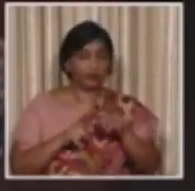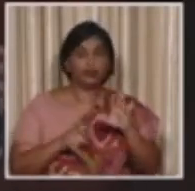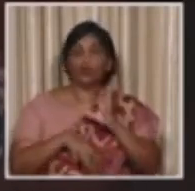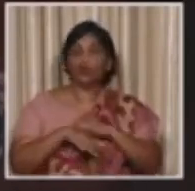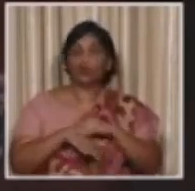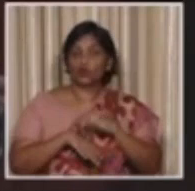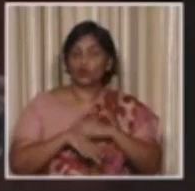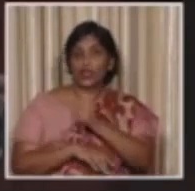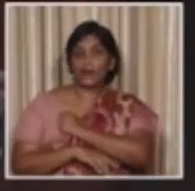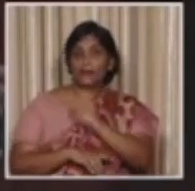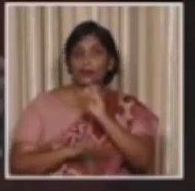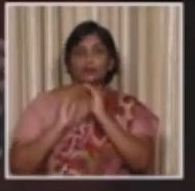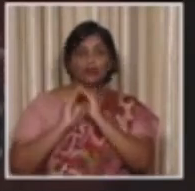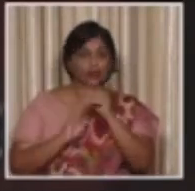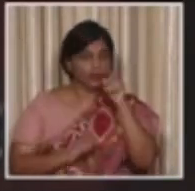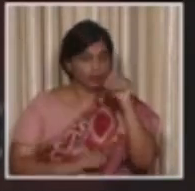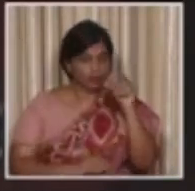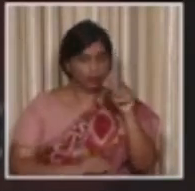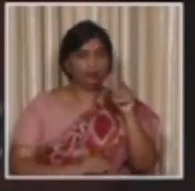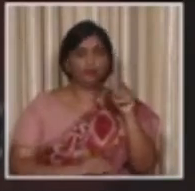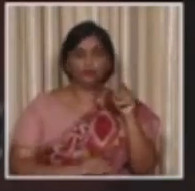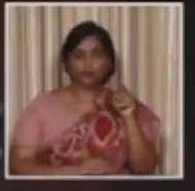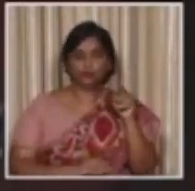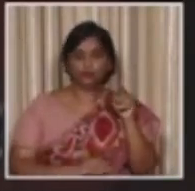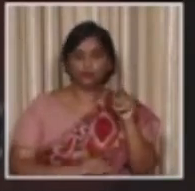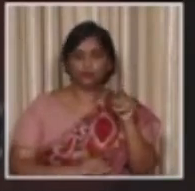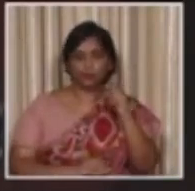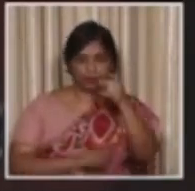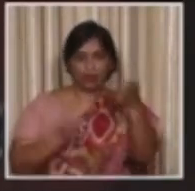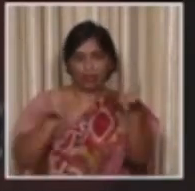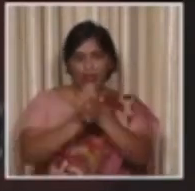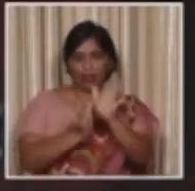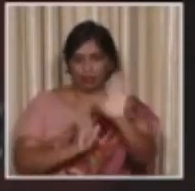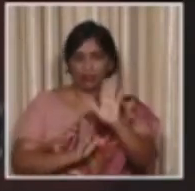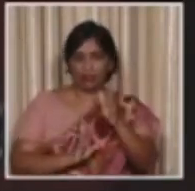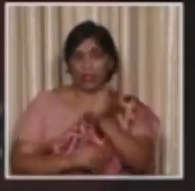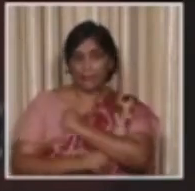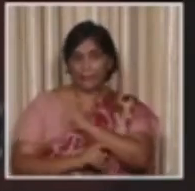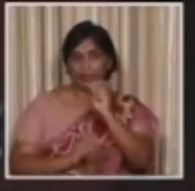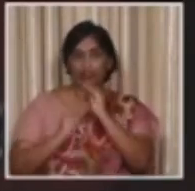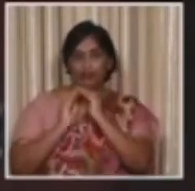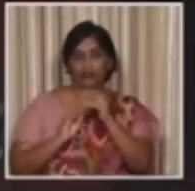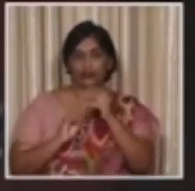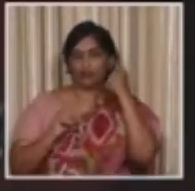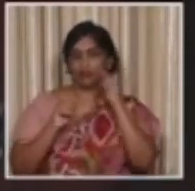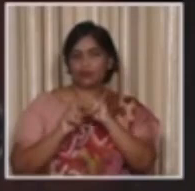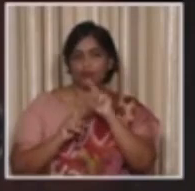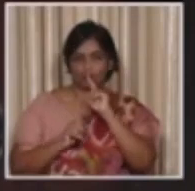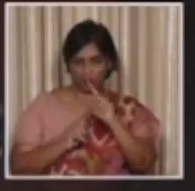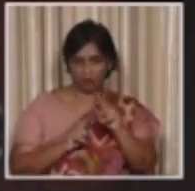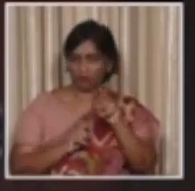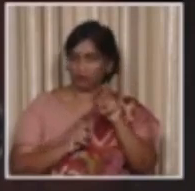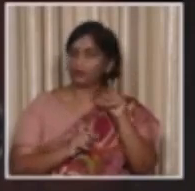ස්වීඩන් තානාපති කාර්යාලය අර ඔබතුමාට අදාළ නැති වුණත් මම මේ තානාපති කාර්යාලයක් නිසා කියන්නේ